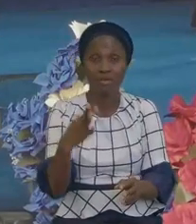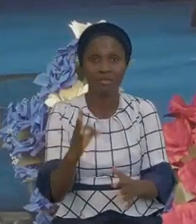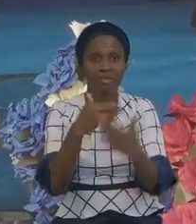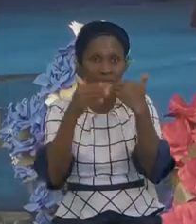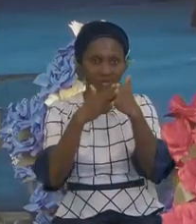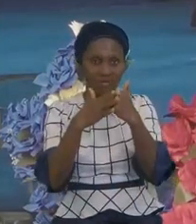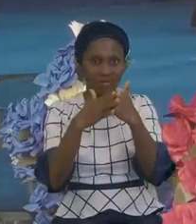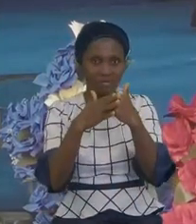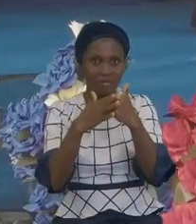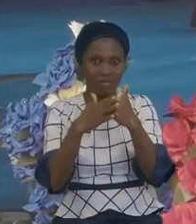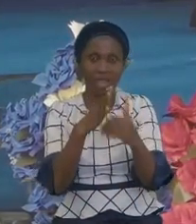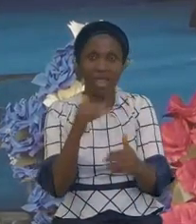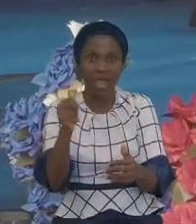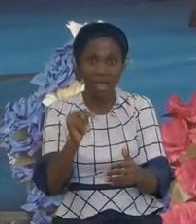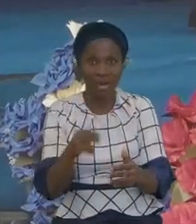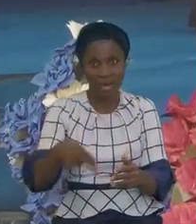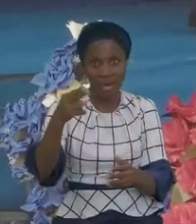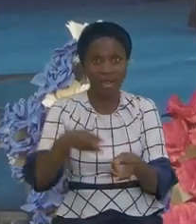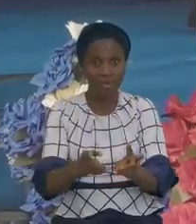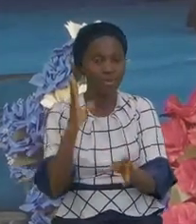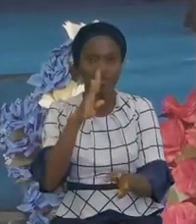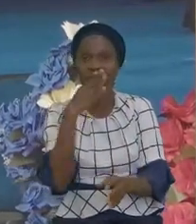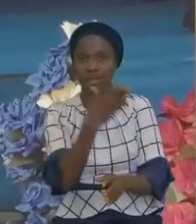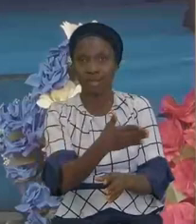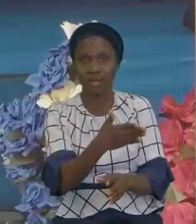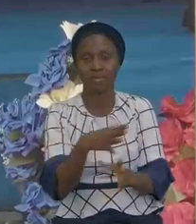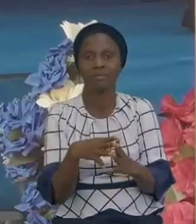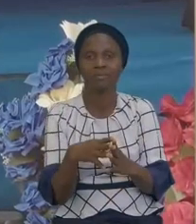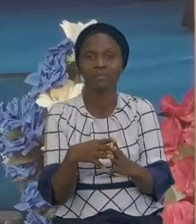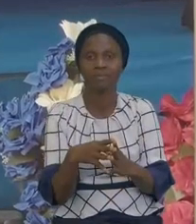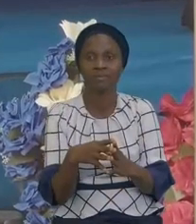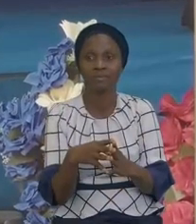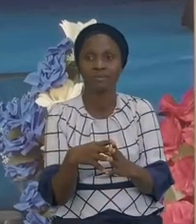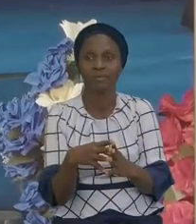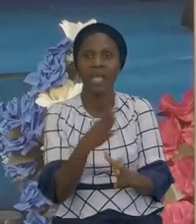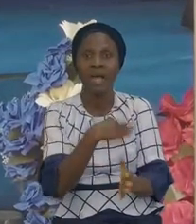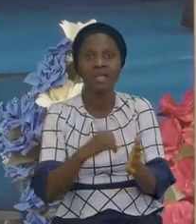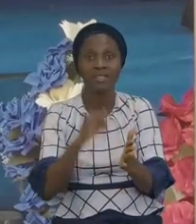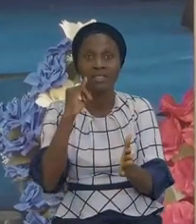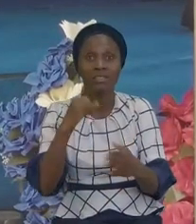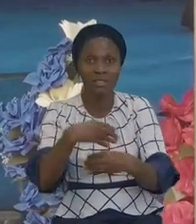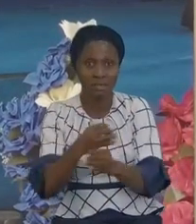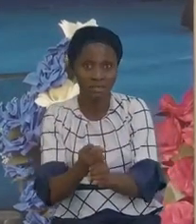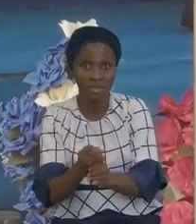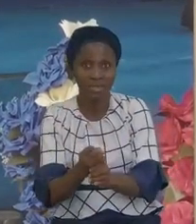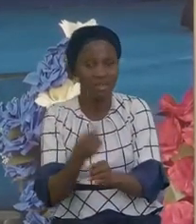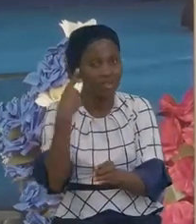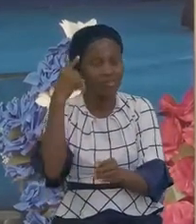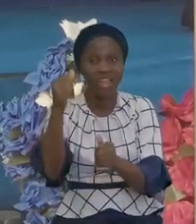Une voie royale sera là, et elle est tracée pour tous ceux qui veulent monter.